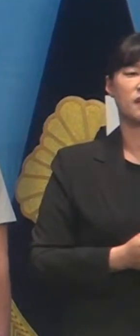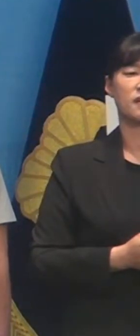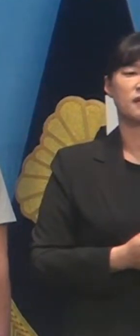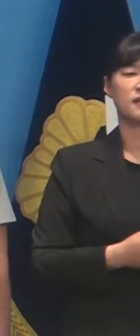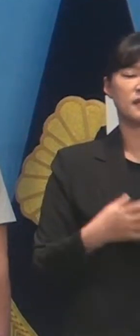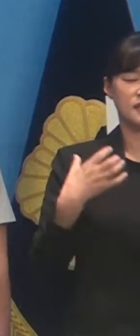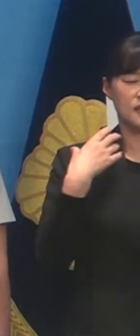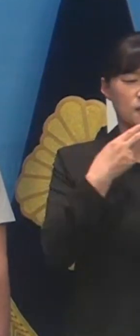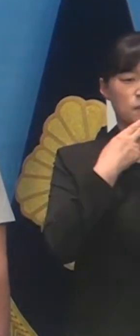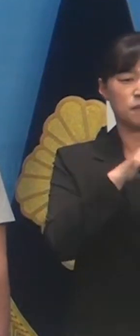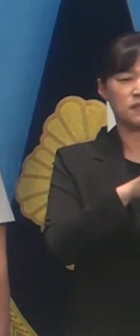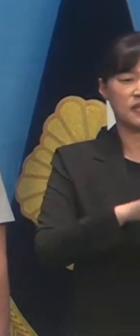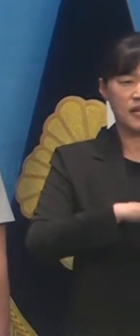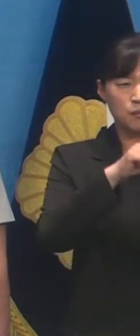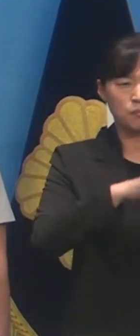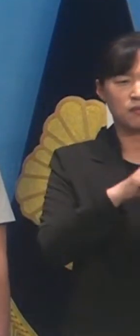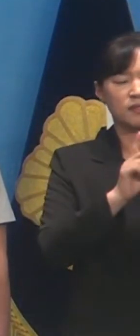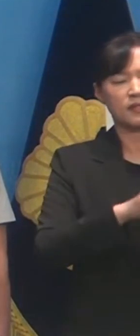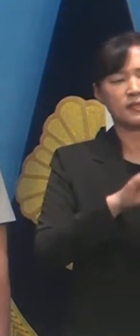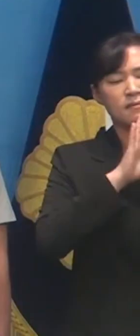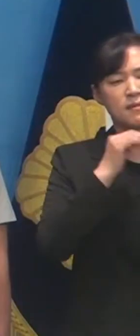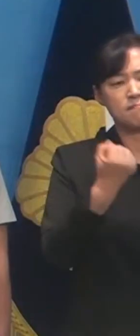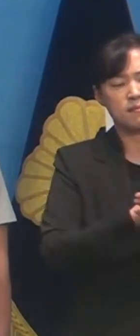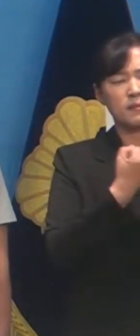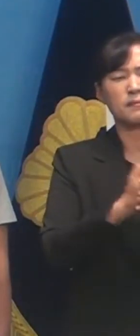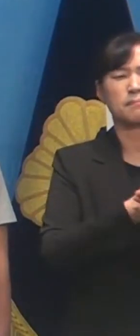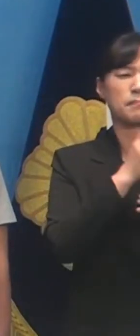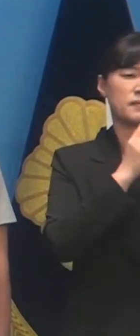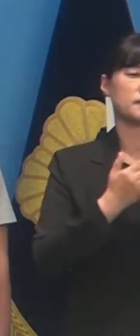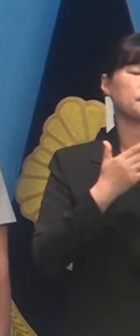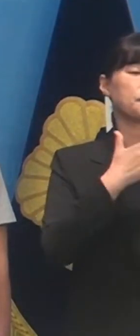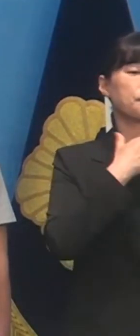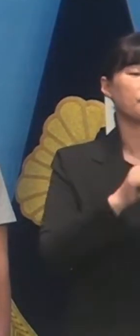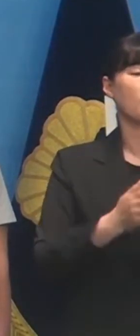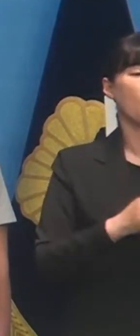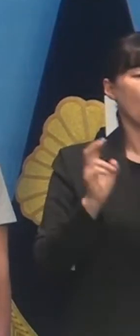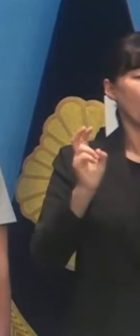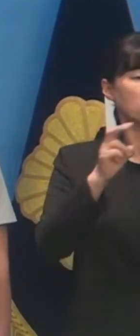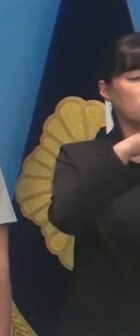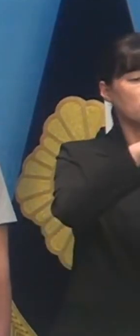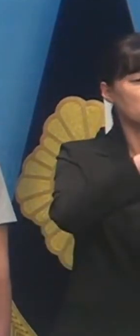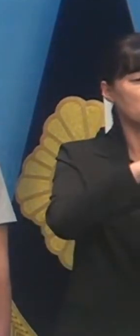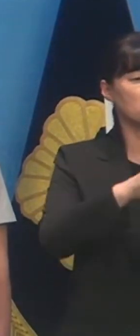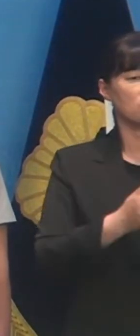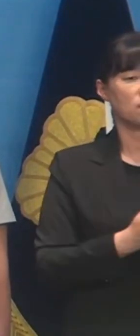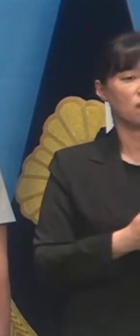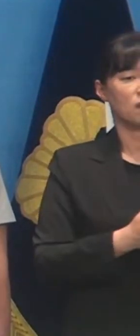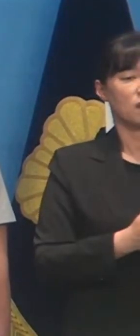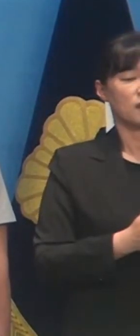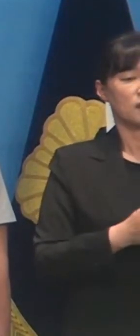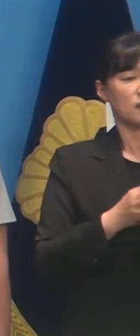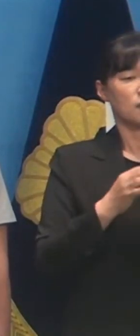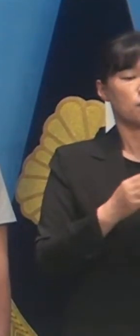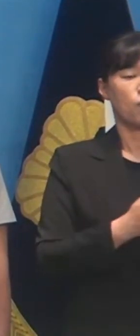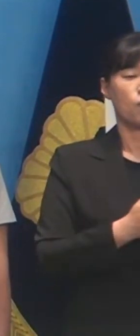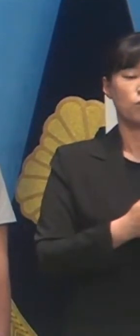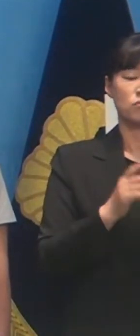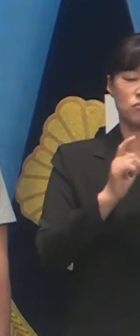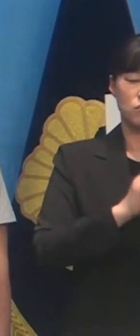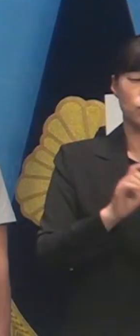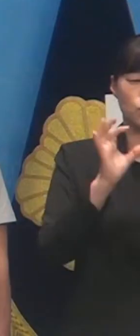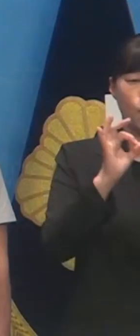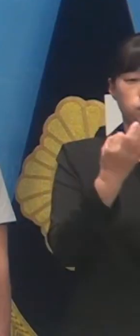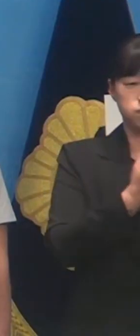도의적이지 못한 행태에 대해서 유감을 표합니다. 회사 측이 재정 지속 가능성과 비즈니스 효율성